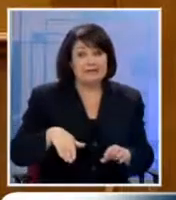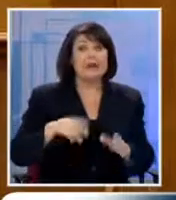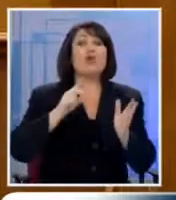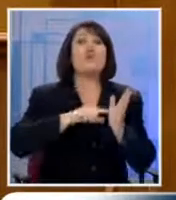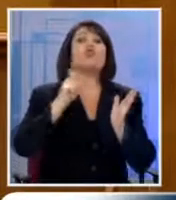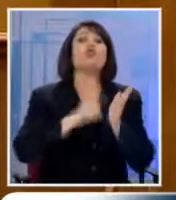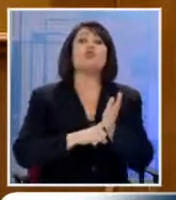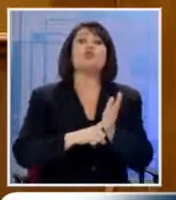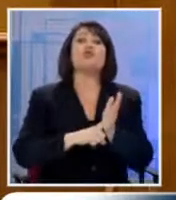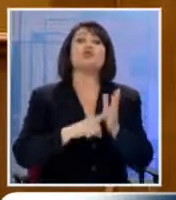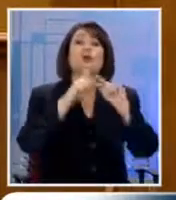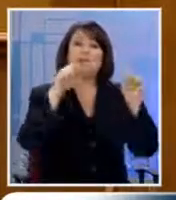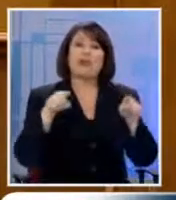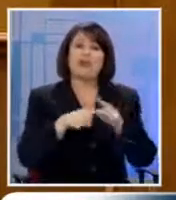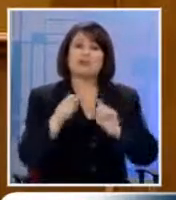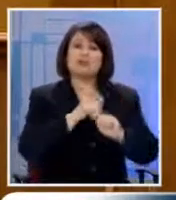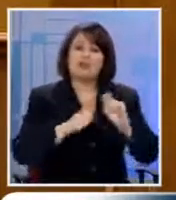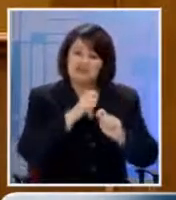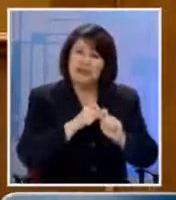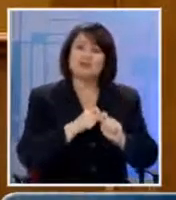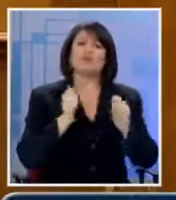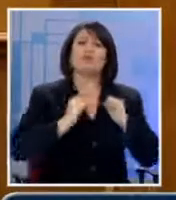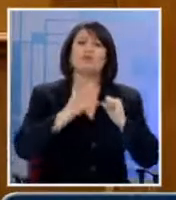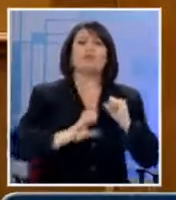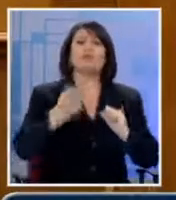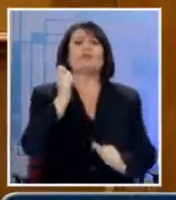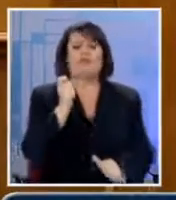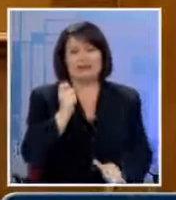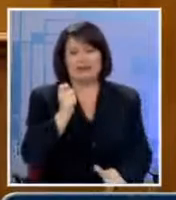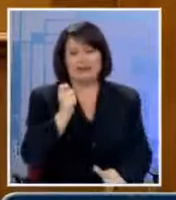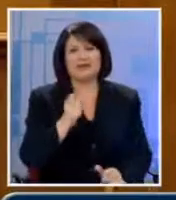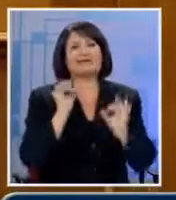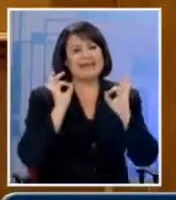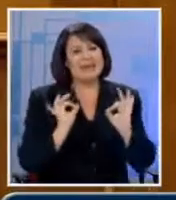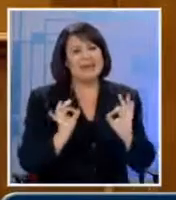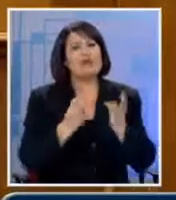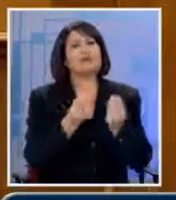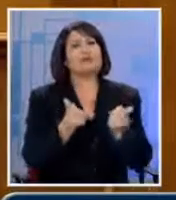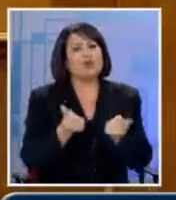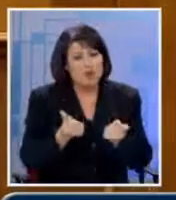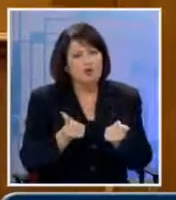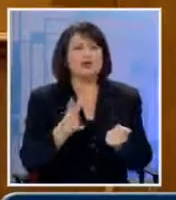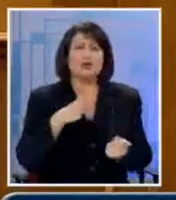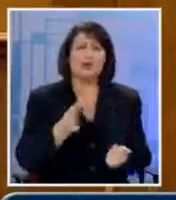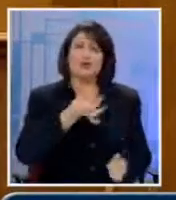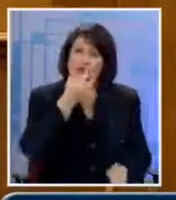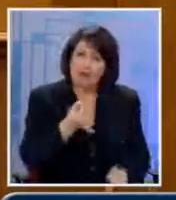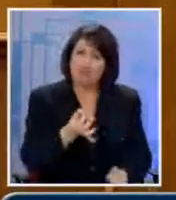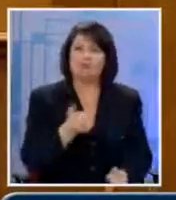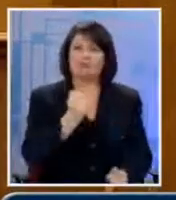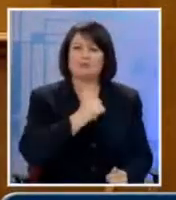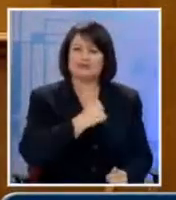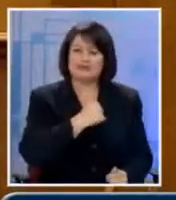θεσμικό πλαίσιο άσκησης τουριστικής πολιτικής με συγκεκριμένα εργαλεία, που θέλω να σας πω ότι